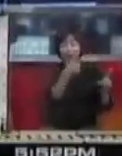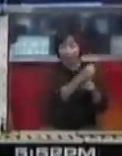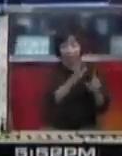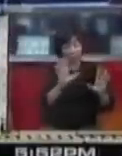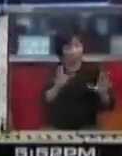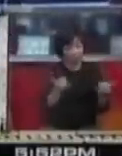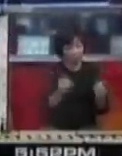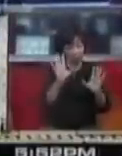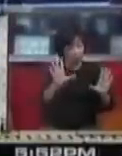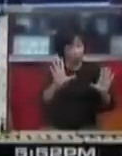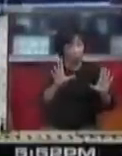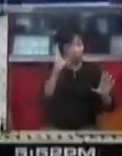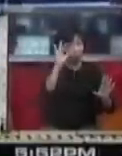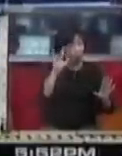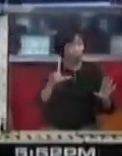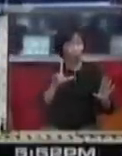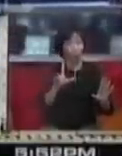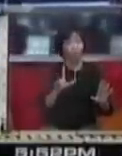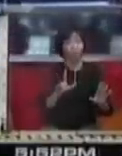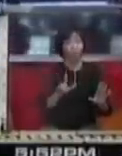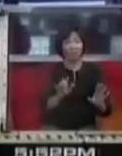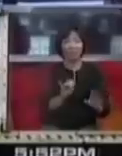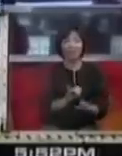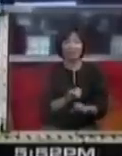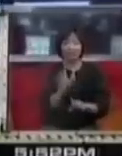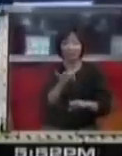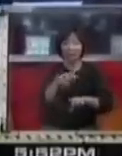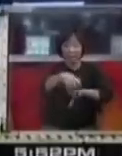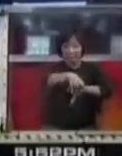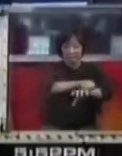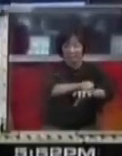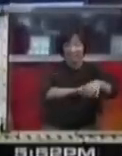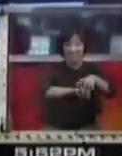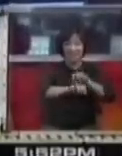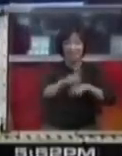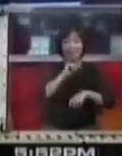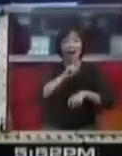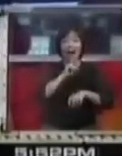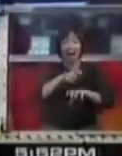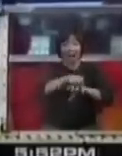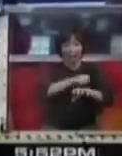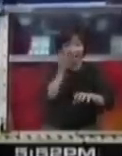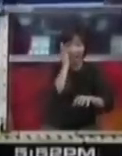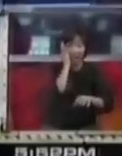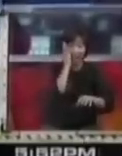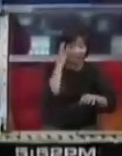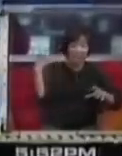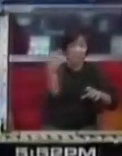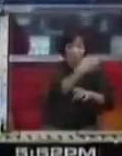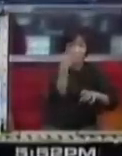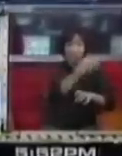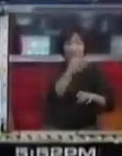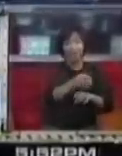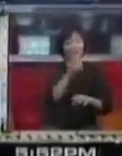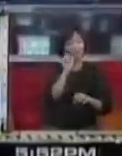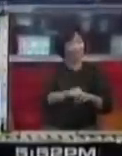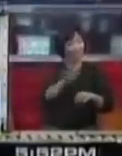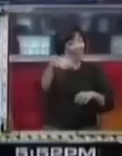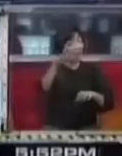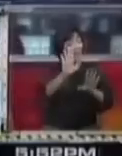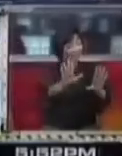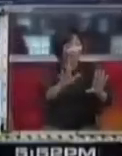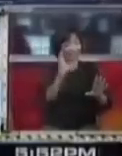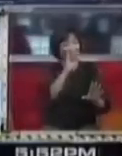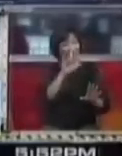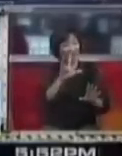Oo. Bigyan pa kita yung kamao sa asero. Yung may asero, kamao yun ang bigay ko sa inyo. Chairman ha? Salamat po, Chairman. Thank